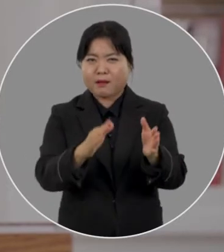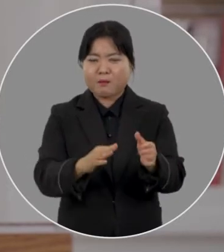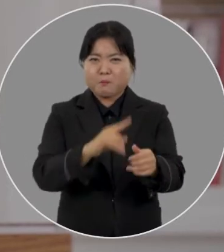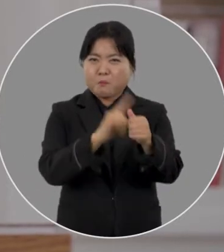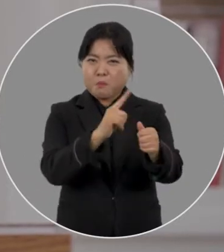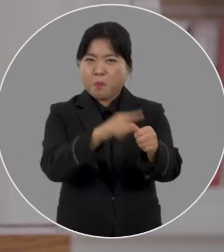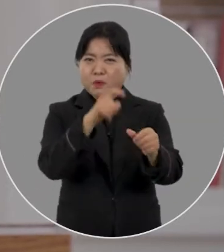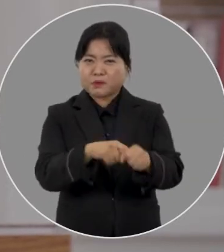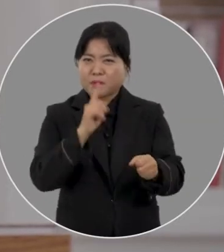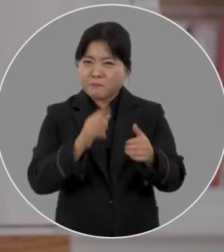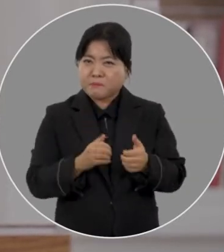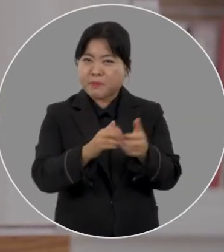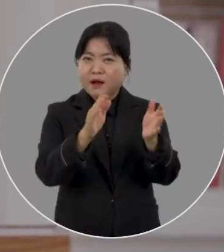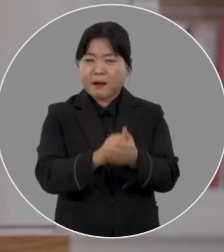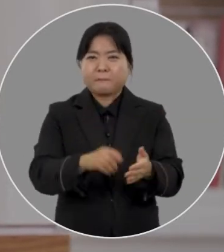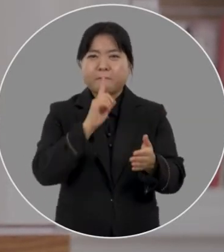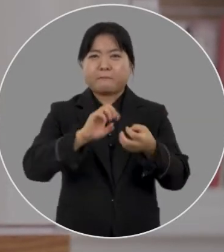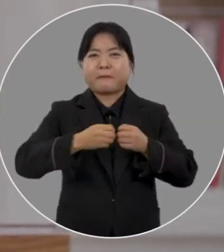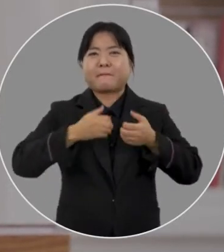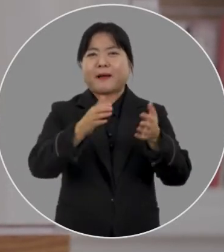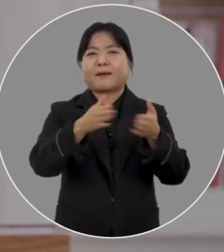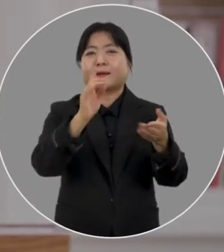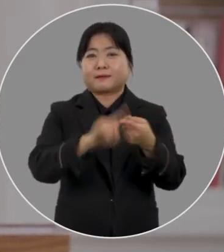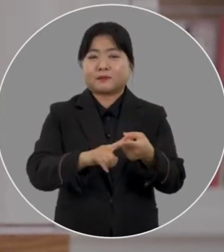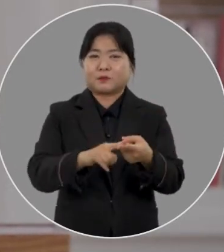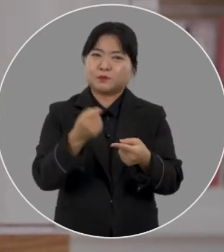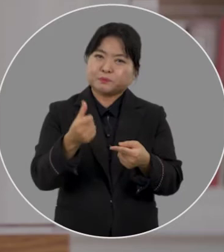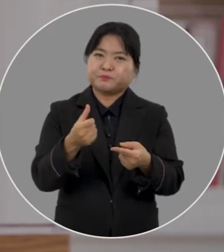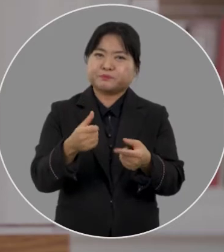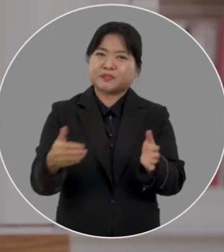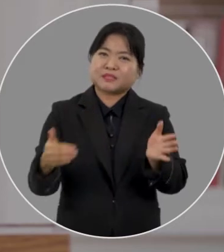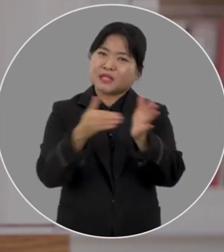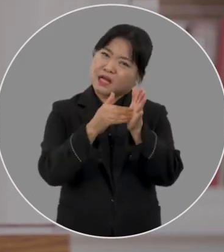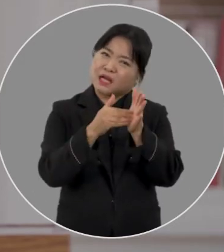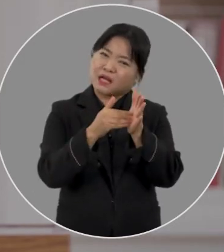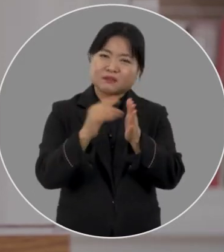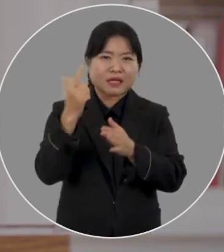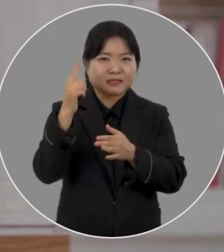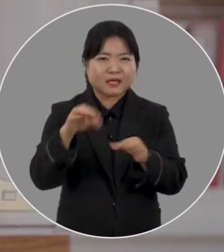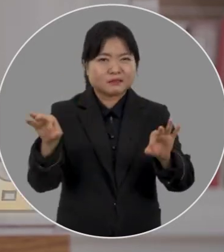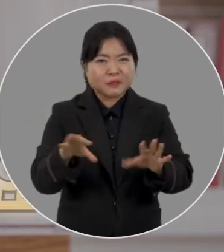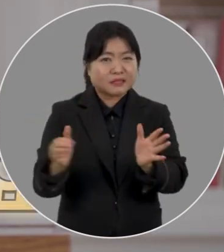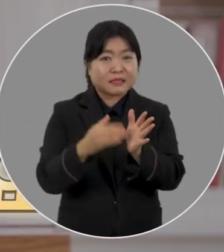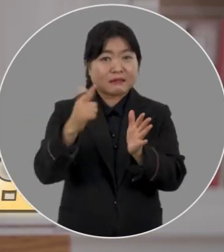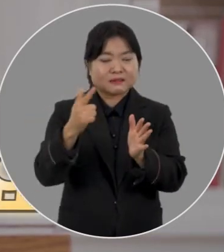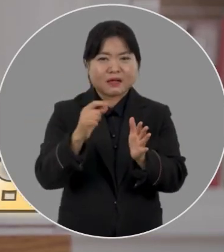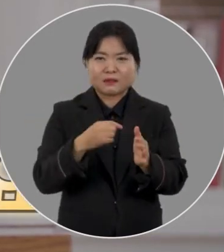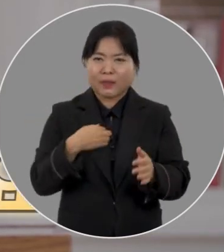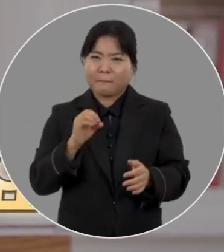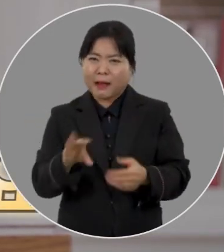어떤 모욕적인 언사, 이 막말이라는 것이 일시적으로 지나갈 수 있는 것이 아니라 그것이 부메랑이